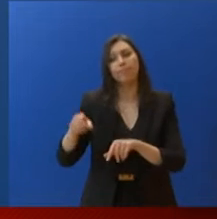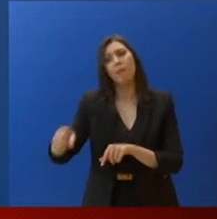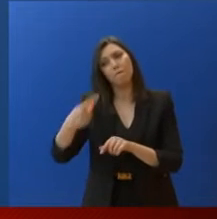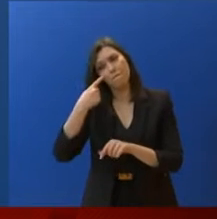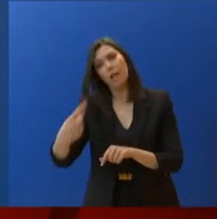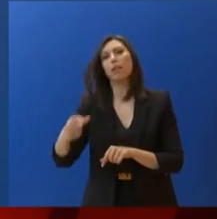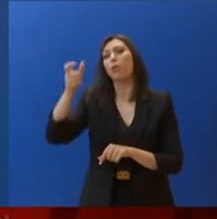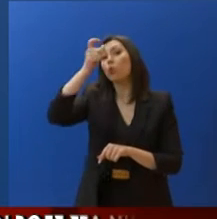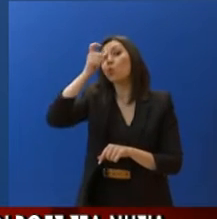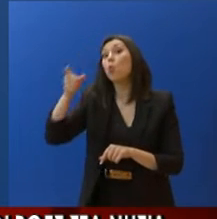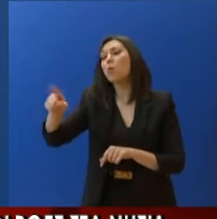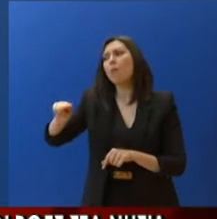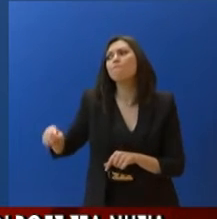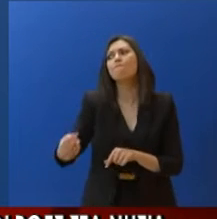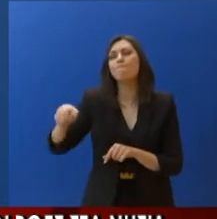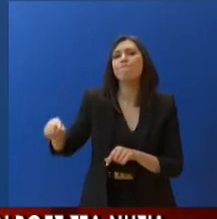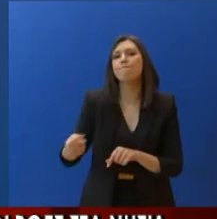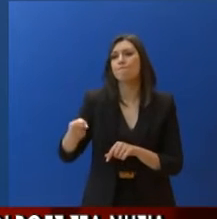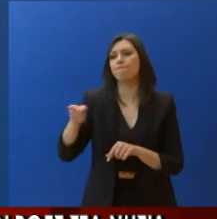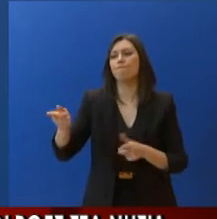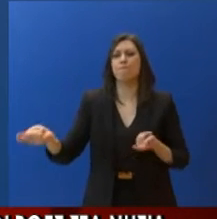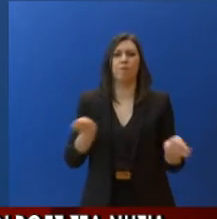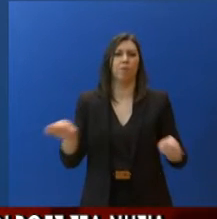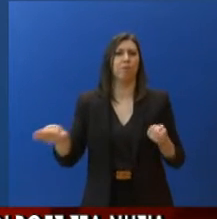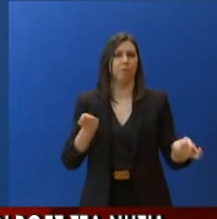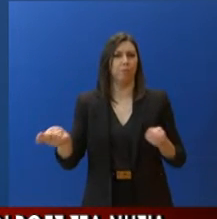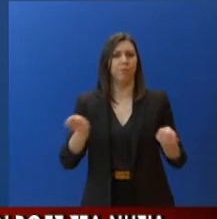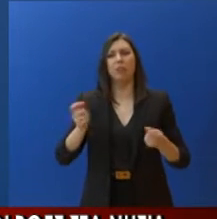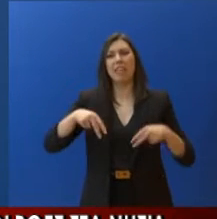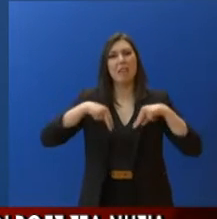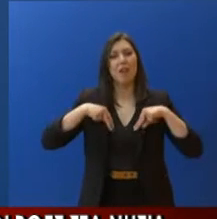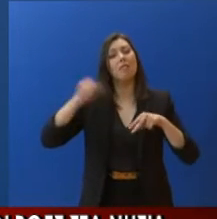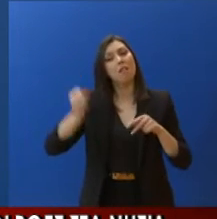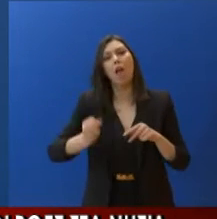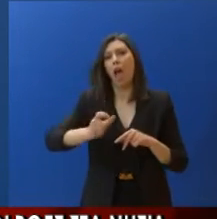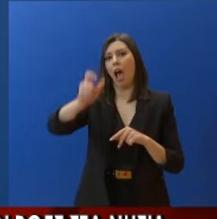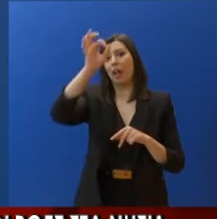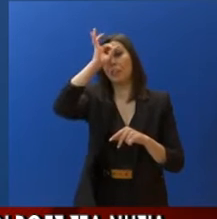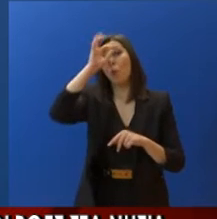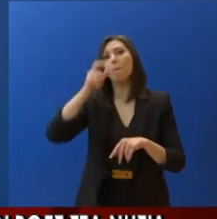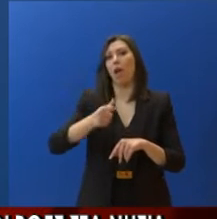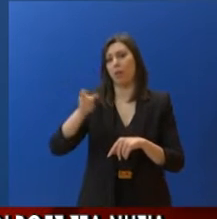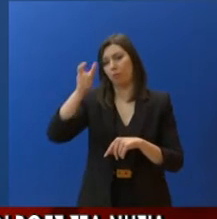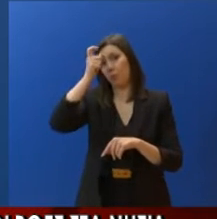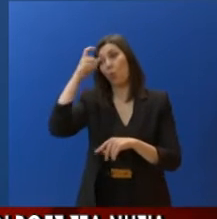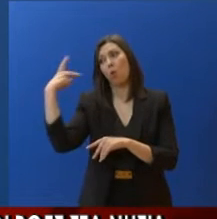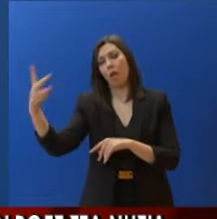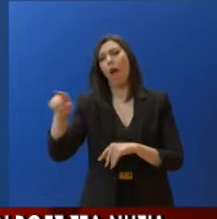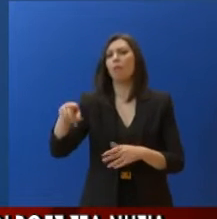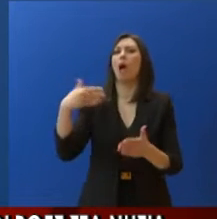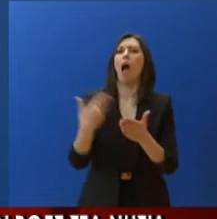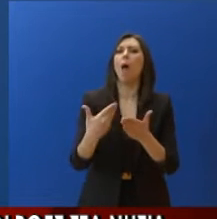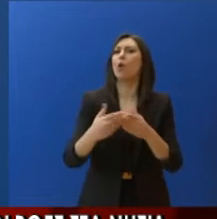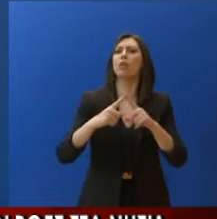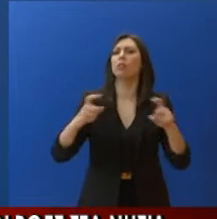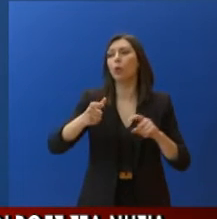την κυβέρνηση και τις αρχές της γειτονικής χώρας. Πιστοποιούν την αλήθεια αυτή οι δηλώσεις του Τούρκου Προέδρου και άλλων